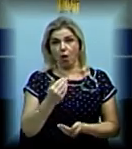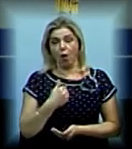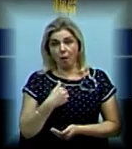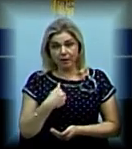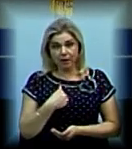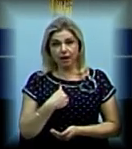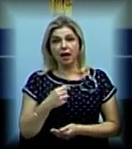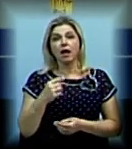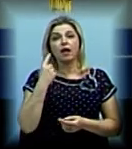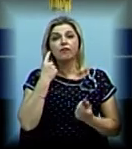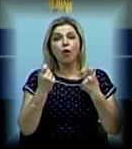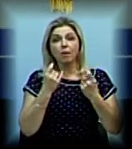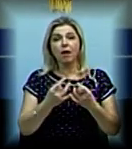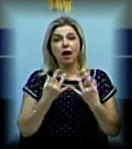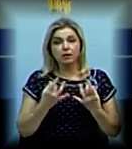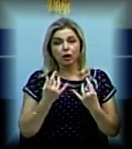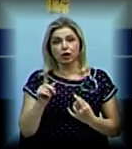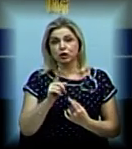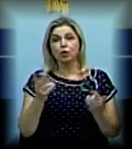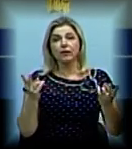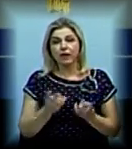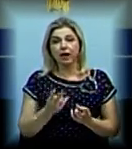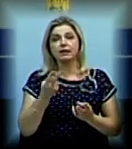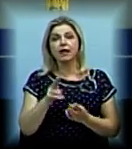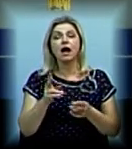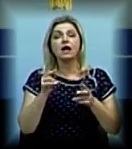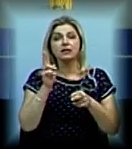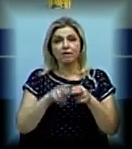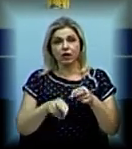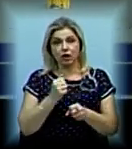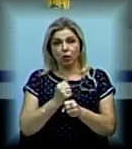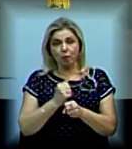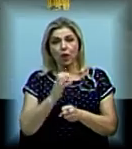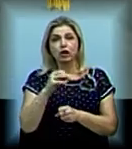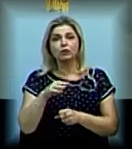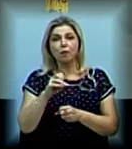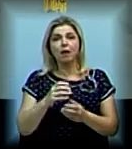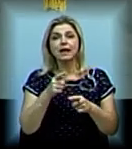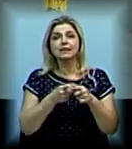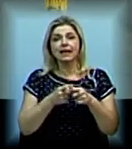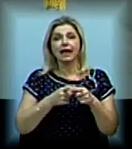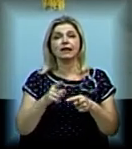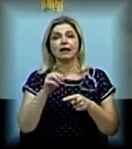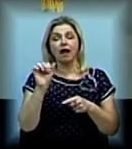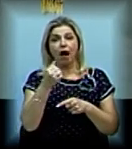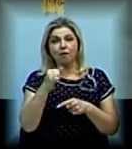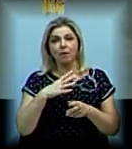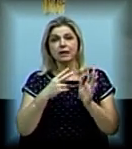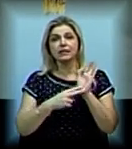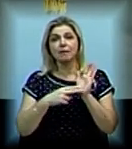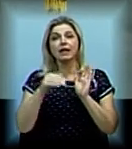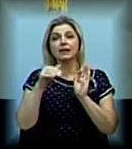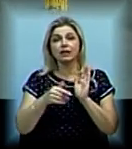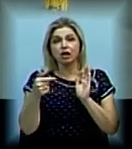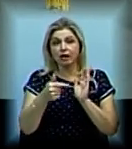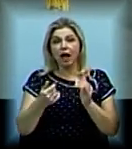звернувся до мене, проінформував мене, сказав, що необхідно для завершення робіт. Ця сума в середині серпня була 70 тисяч гривень. Сьогодні